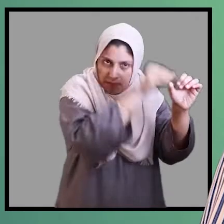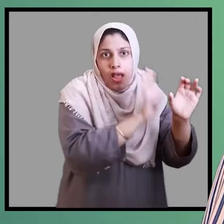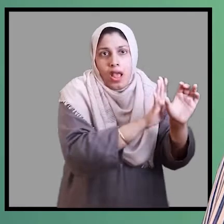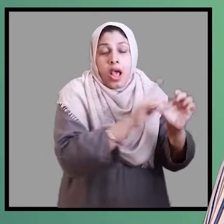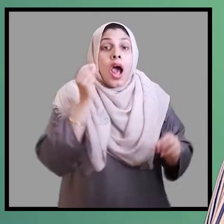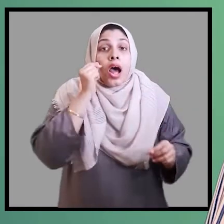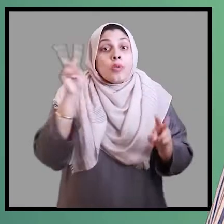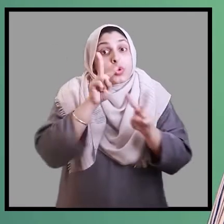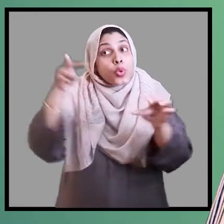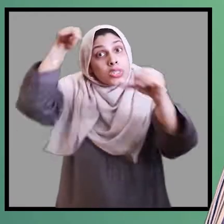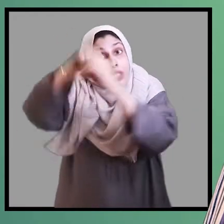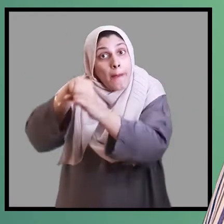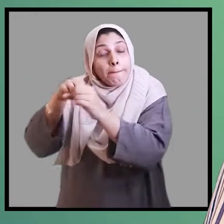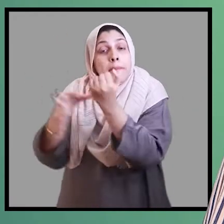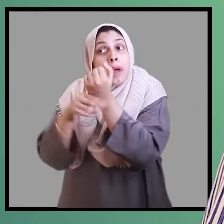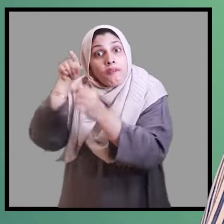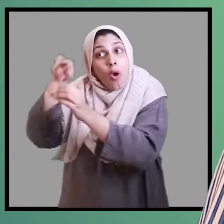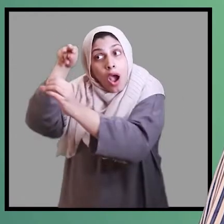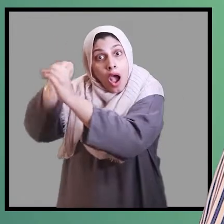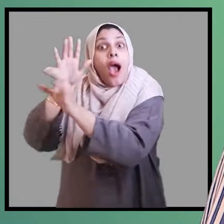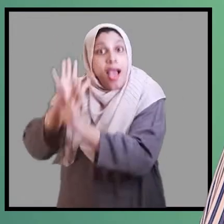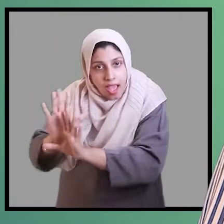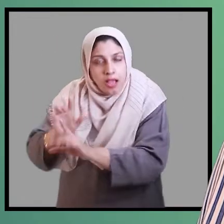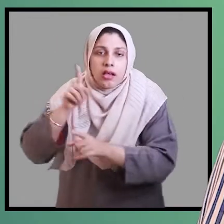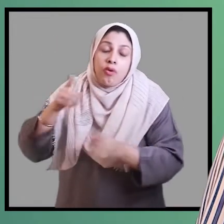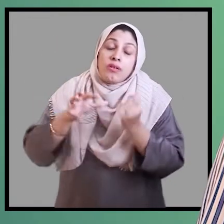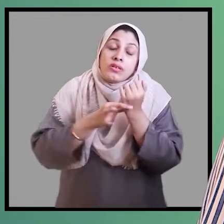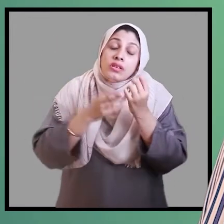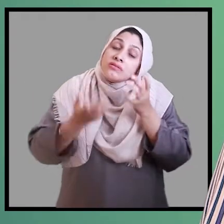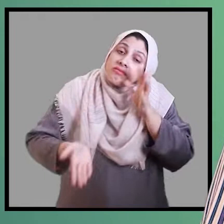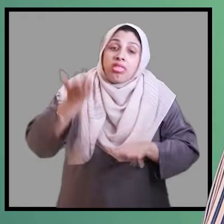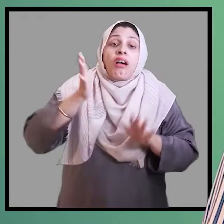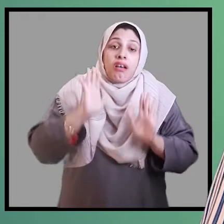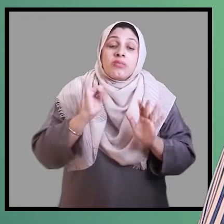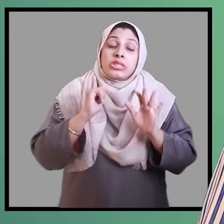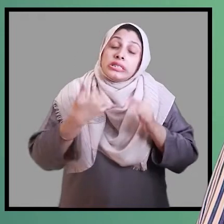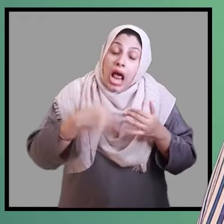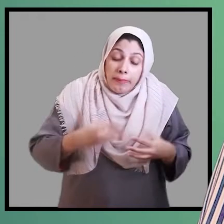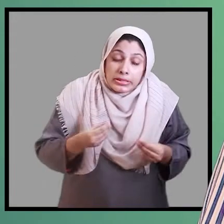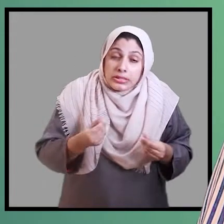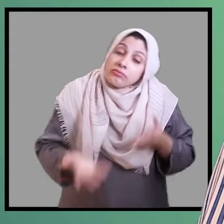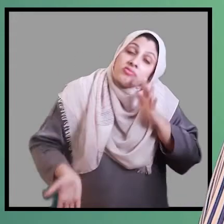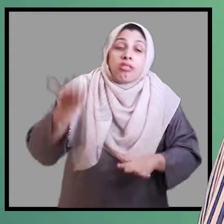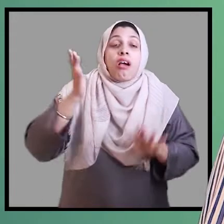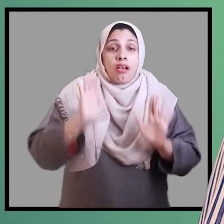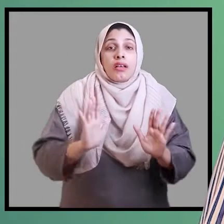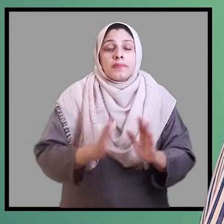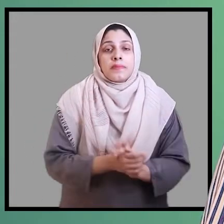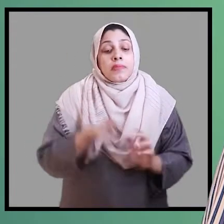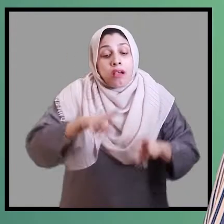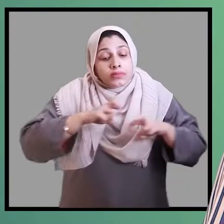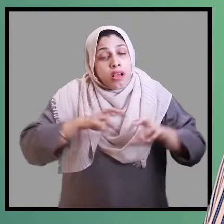कि शुगर के मरीज में और प्रोस्टेट के मरीज में, और दोनों में भी हो सकती हैं। और अगर ये दोनों मर्ज एक बंदे के अंदर पाई जाती हैं